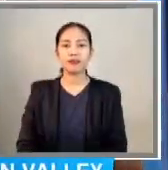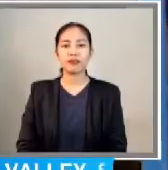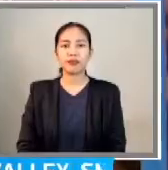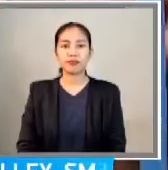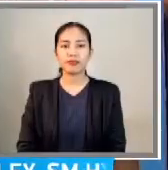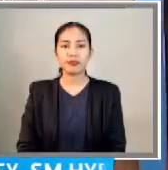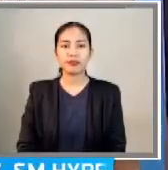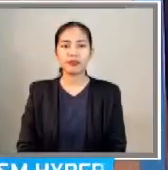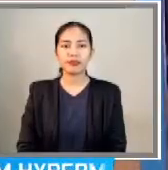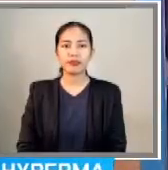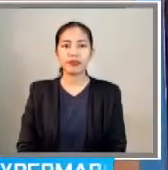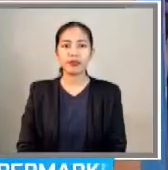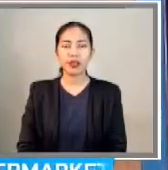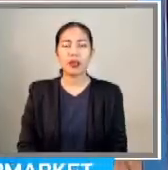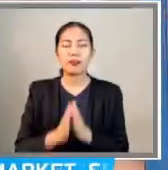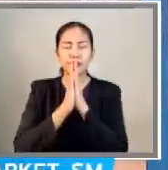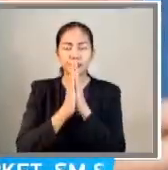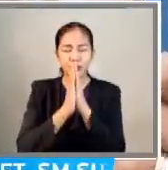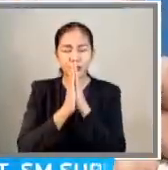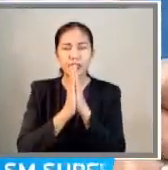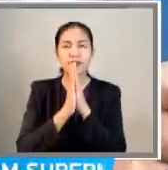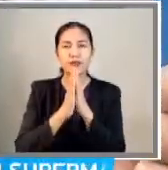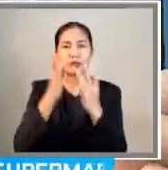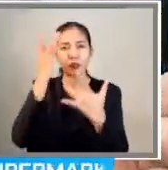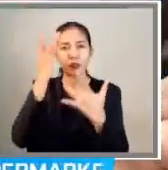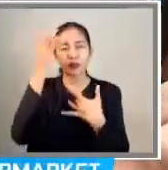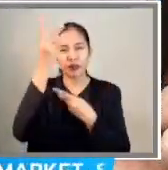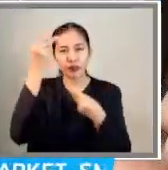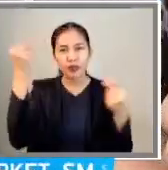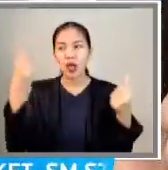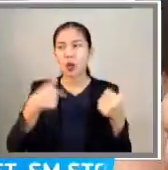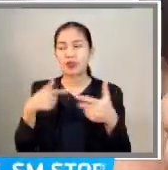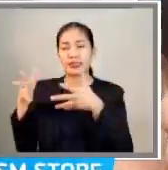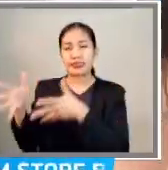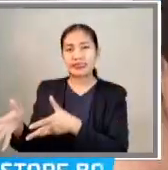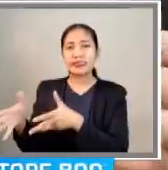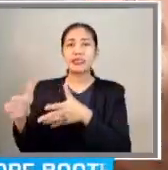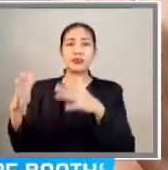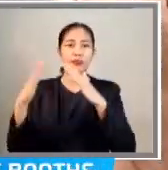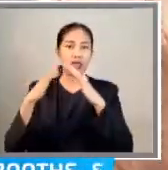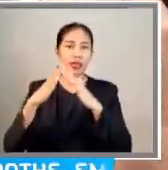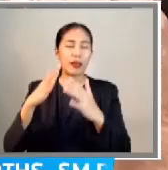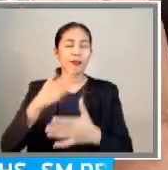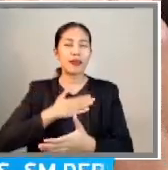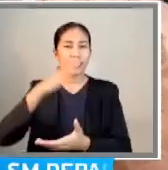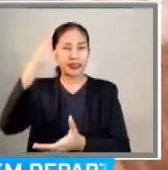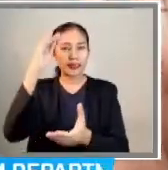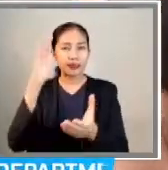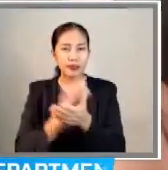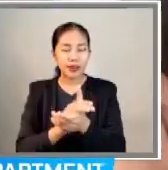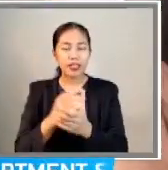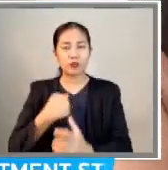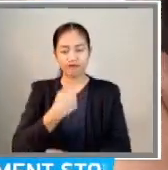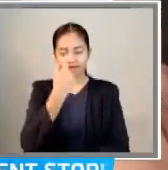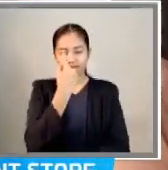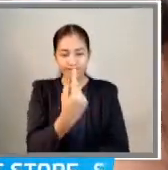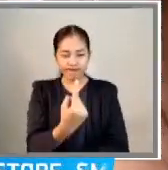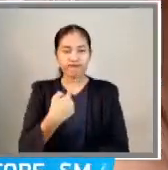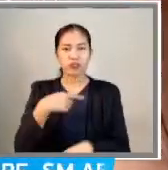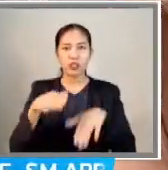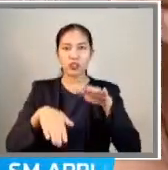siya, iniwan ko siya sa bahay, ako lang. Kasi mahirapan siya maglakad. Kaya